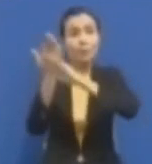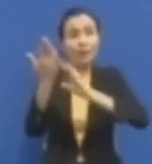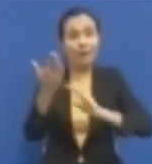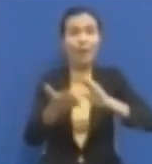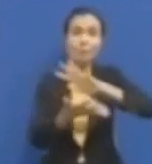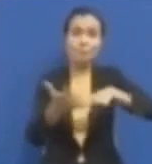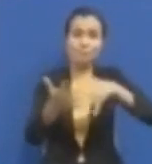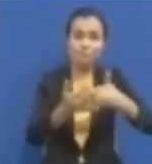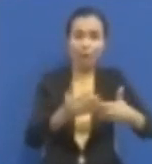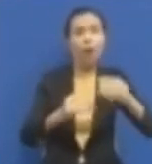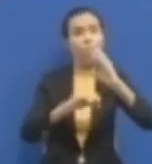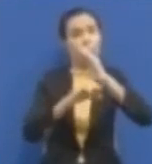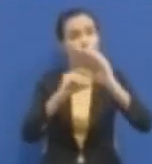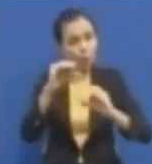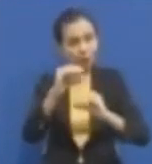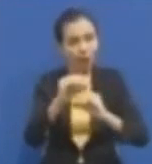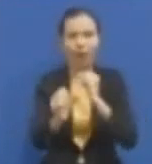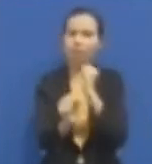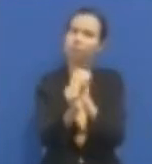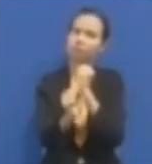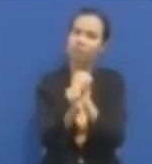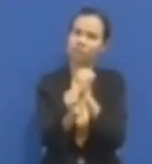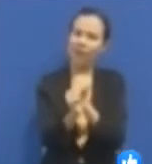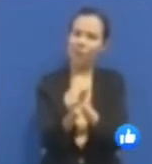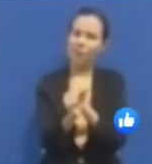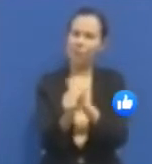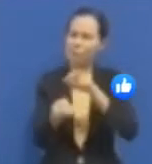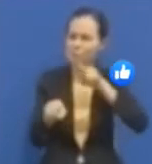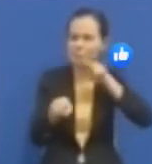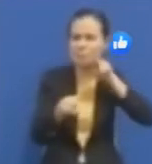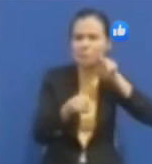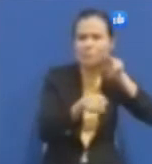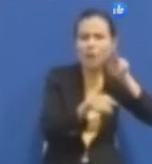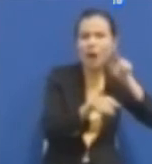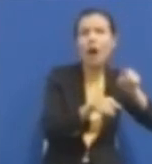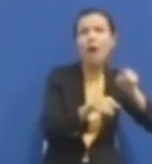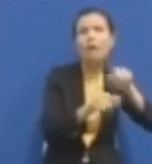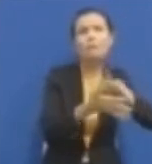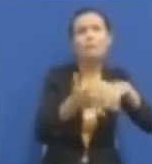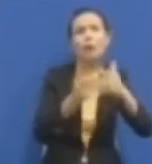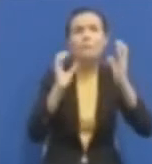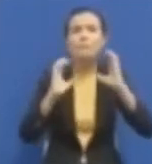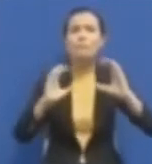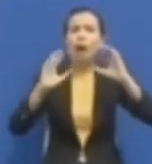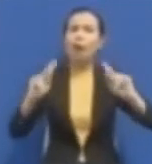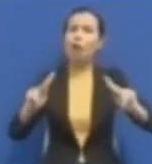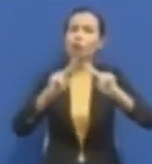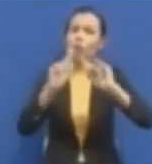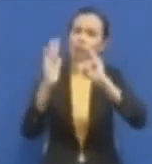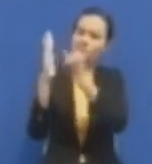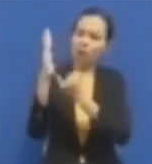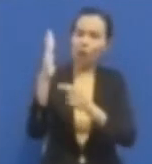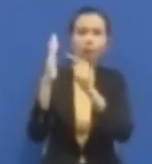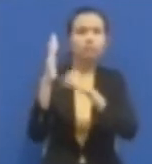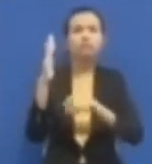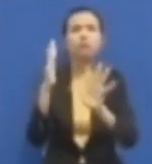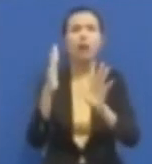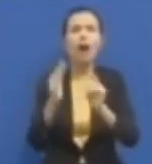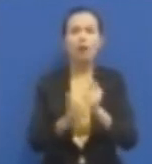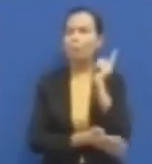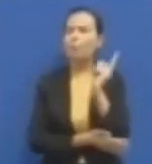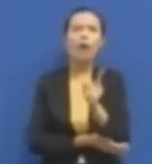ที่ทำจะต้องไม่ทับซ้อนกับแผนปฏิบัติราชการของกระทรวงและก็จังหวัดซึ่งเขาจะมีเป็นประจำทุก